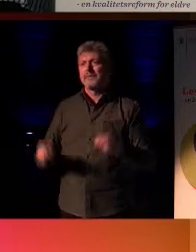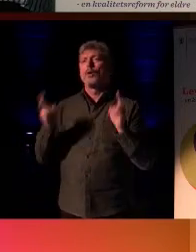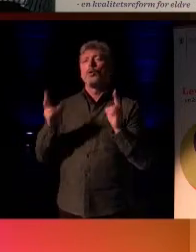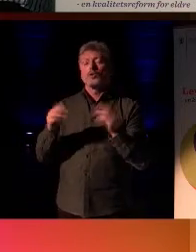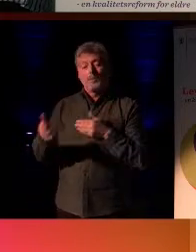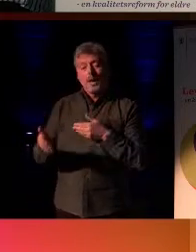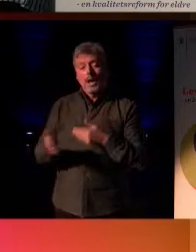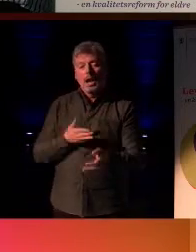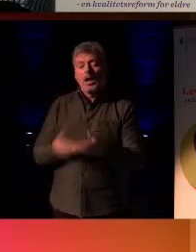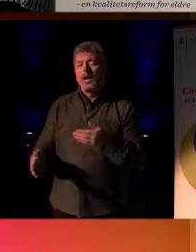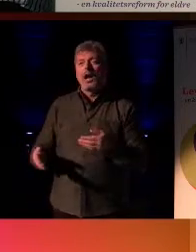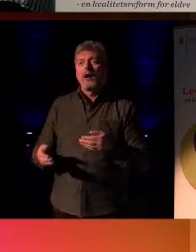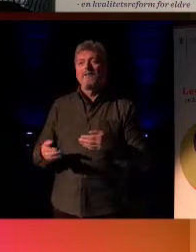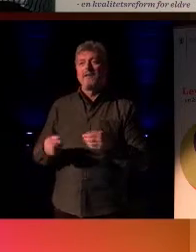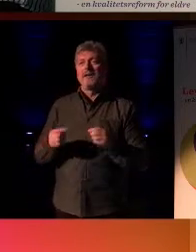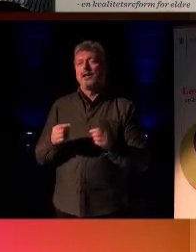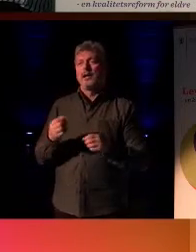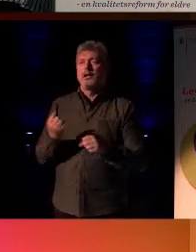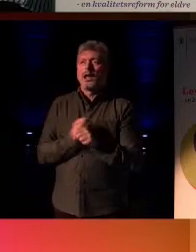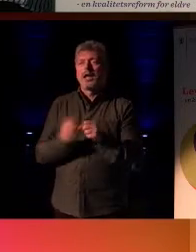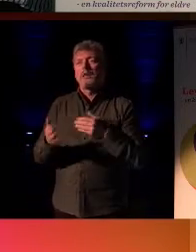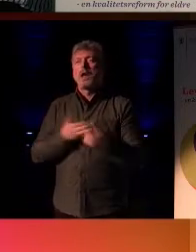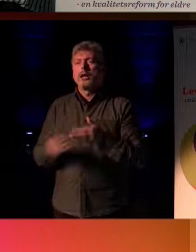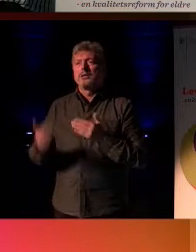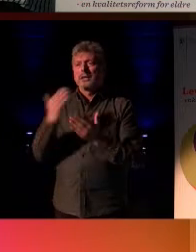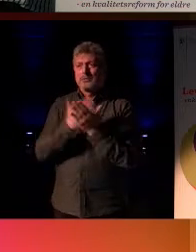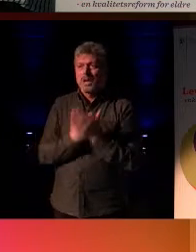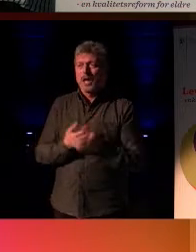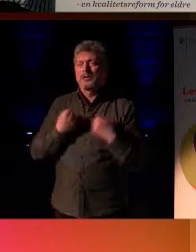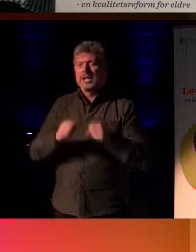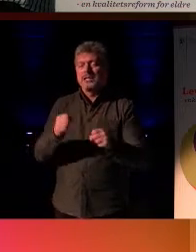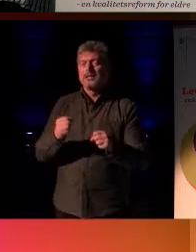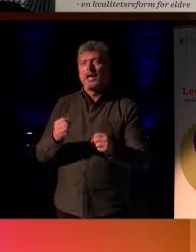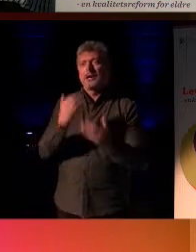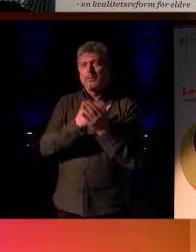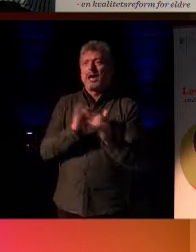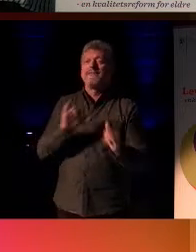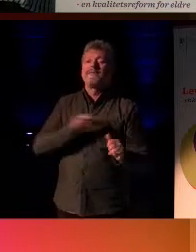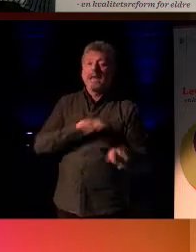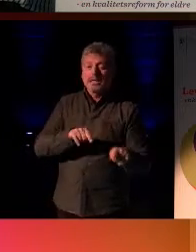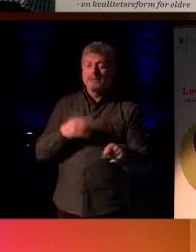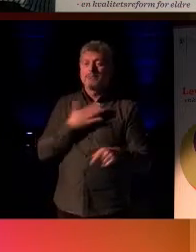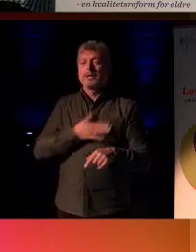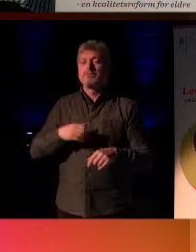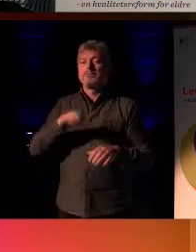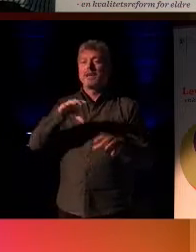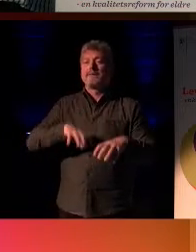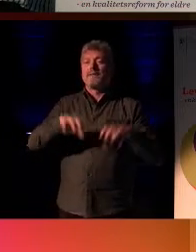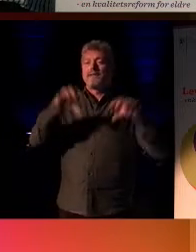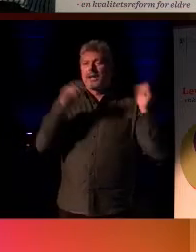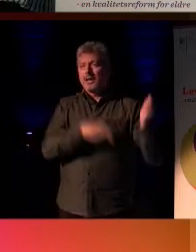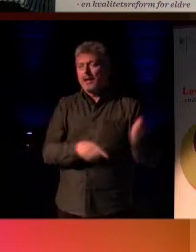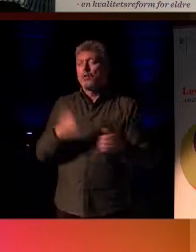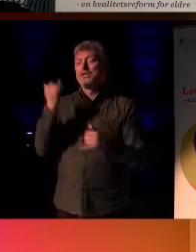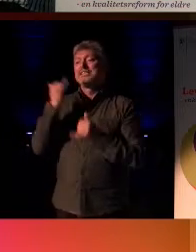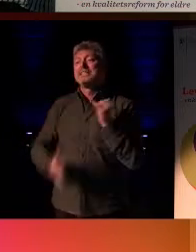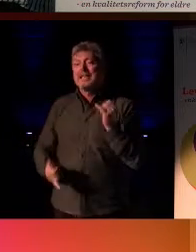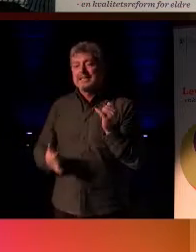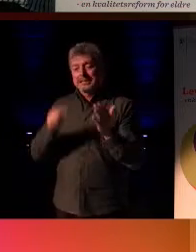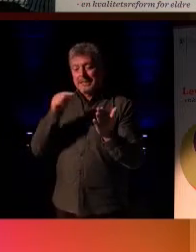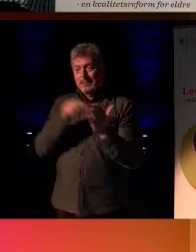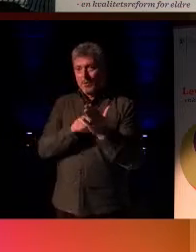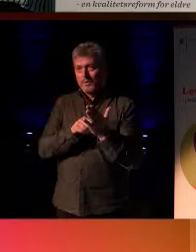Og at man lager en behandlingsplan og en tiltaksplan hvis pasienten blir dårligere. Og det siste punktet er at